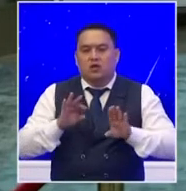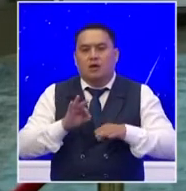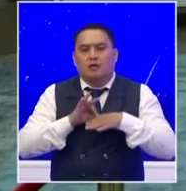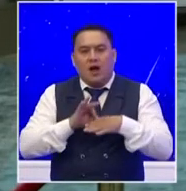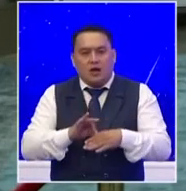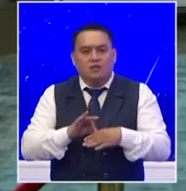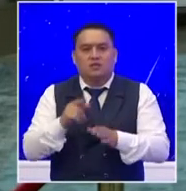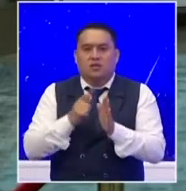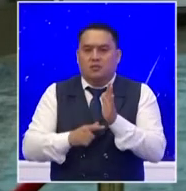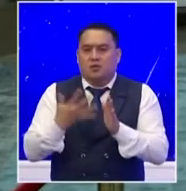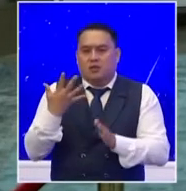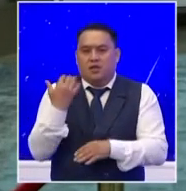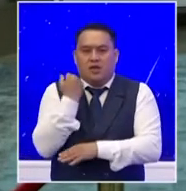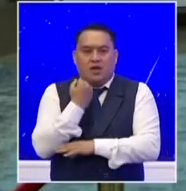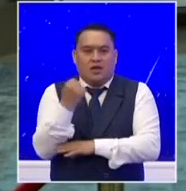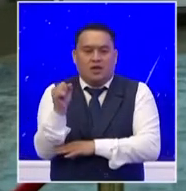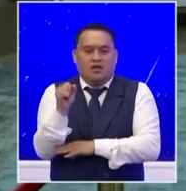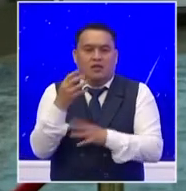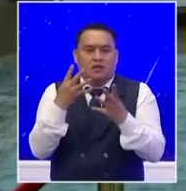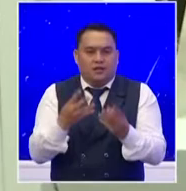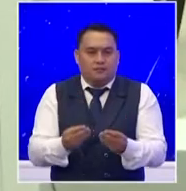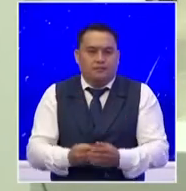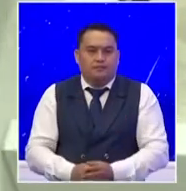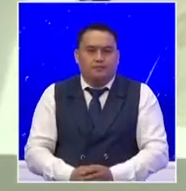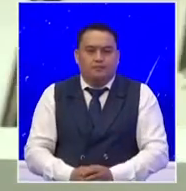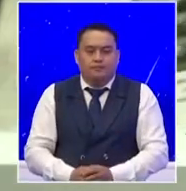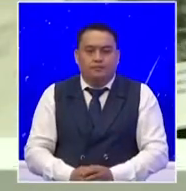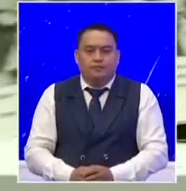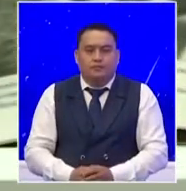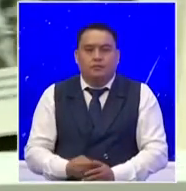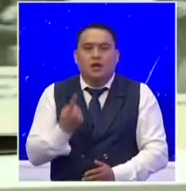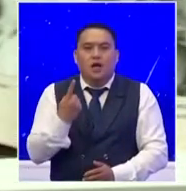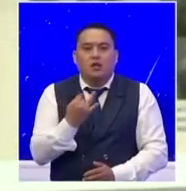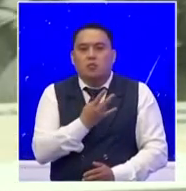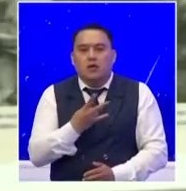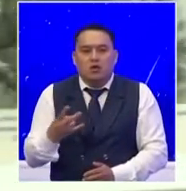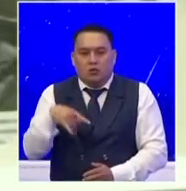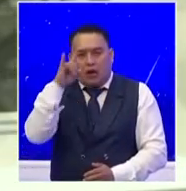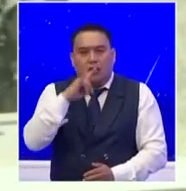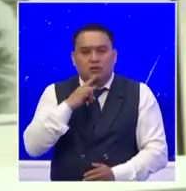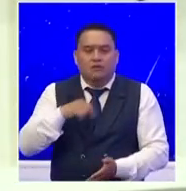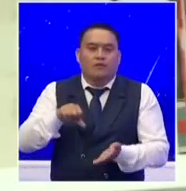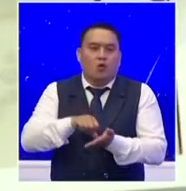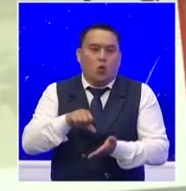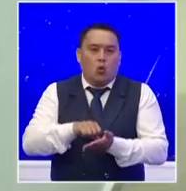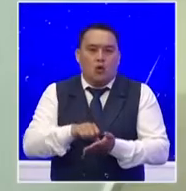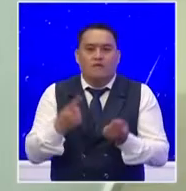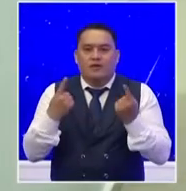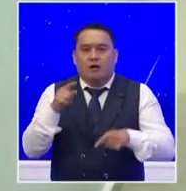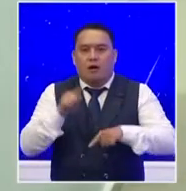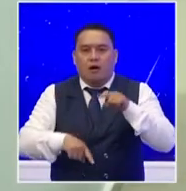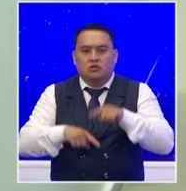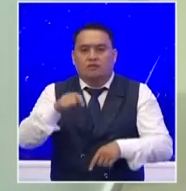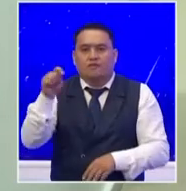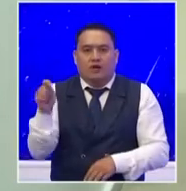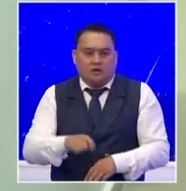рамках 75-летия Дня Победы. Более 1 миллиона казахстанцев приняли участие в Великой Отечественной